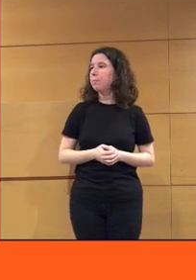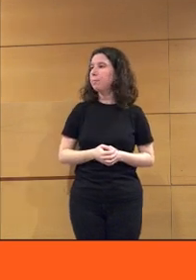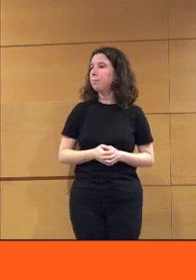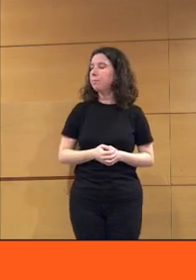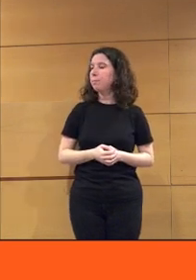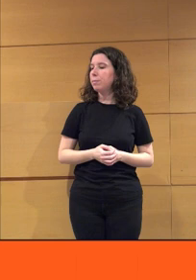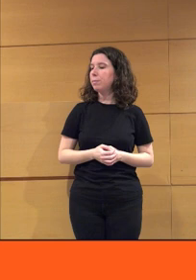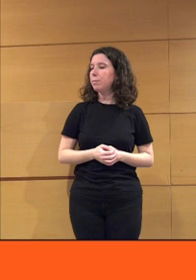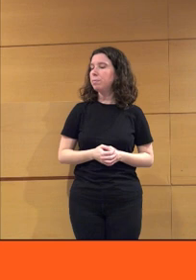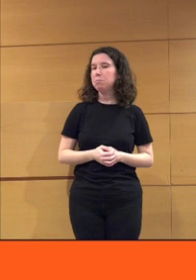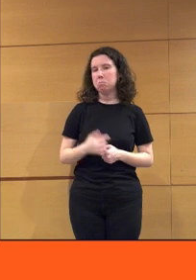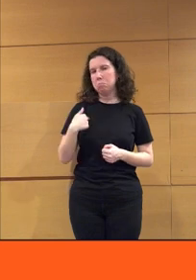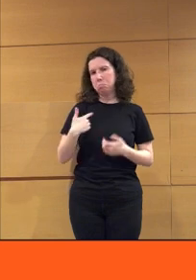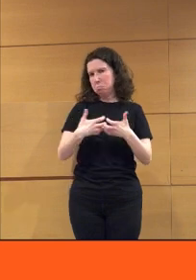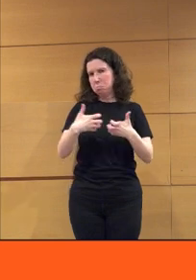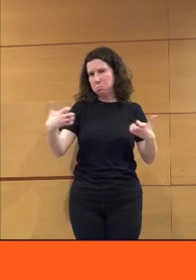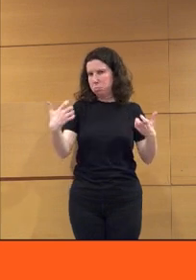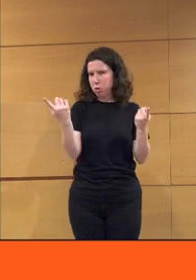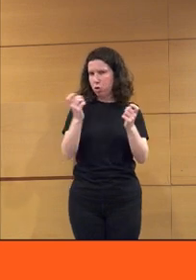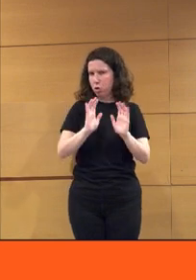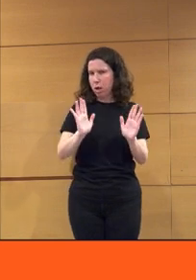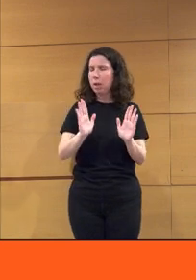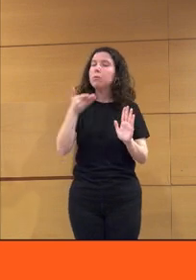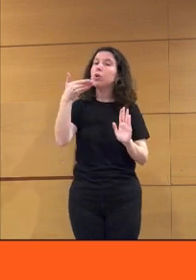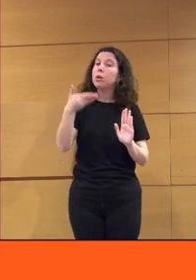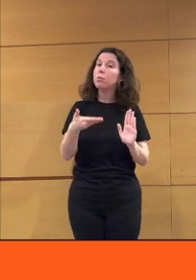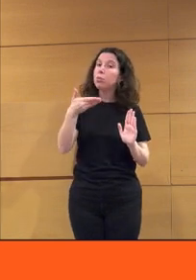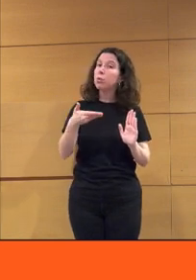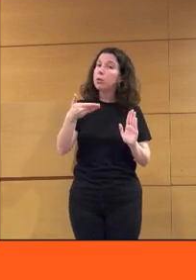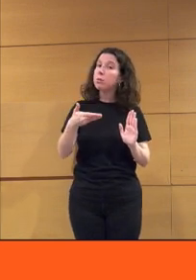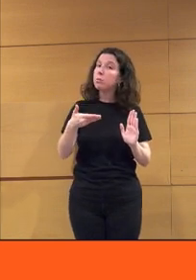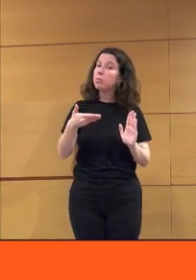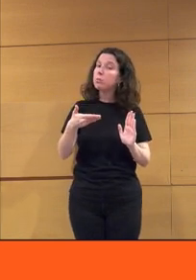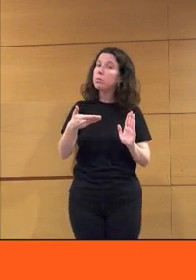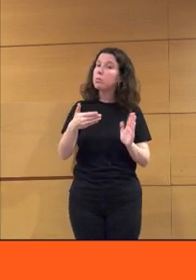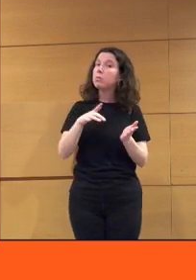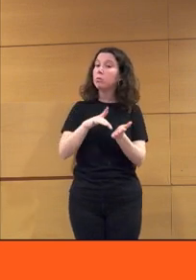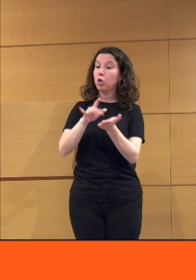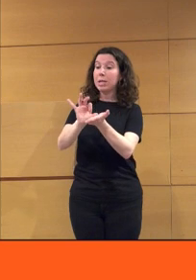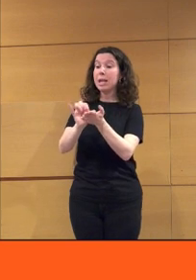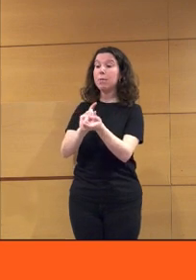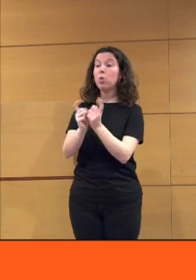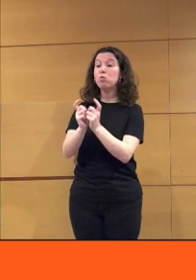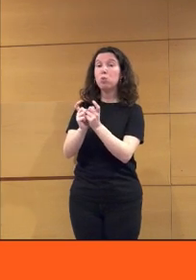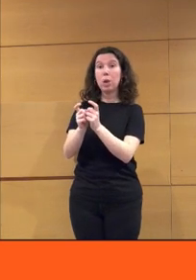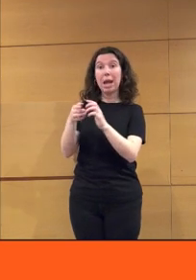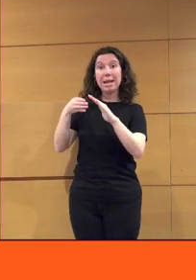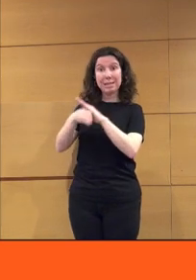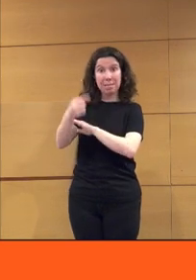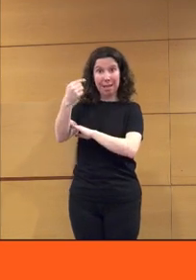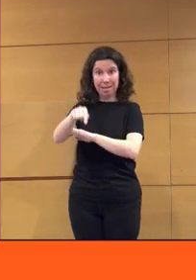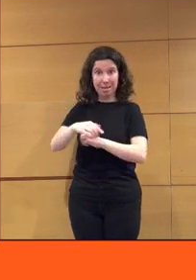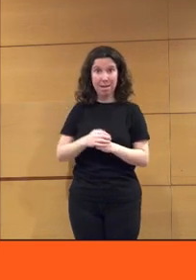no m'estendré gaire, però sí que és important que sapigueu que tenim un servei de consultoria d'accessibilitat i amb aquest servei